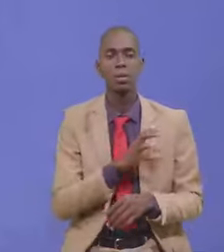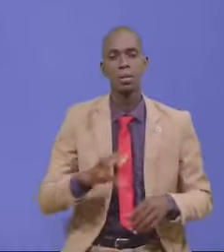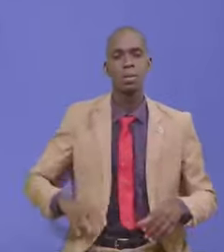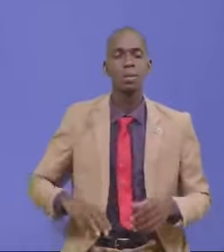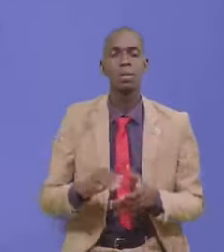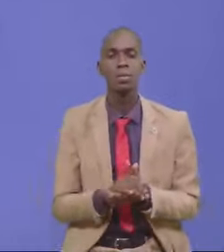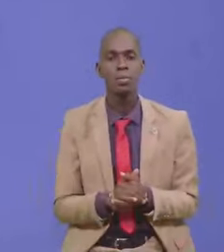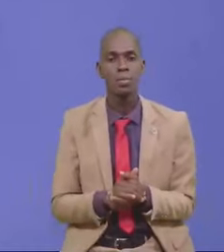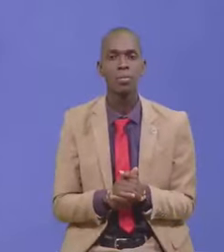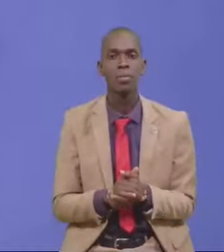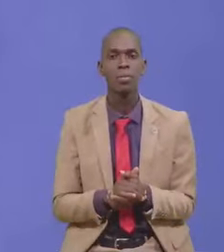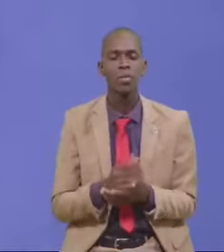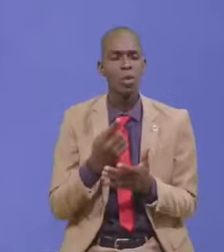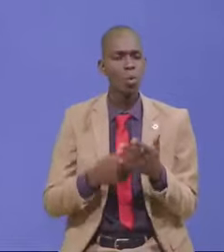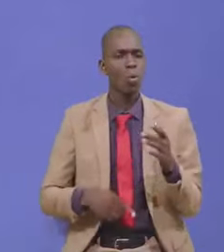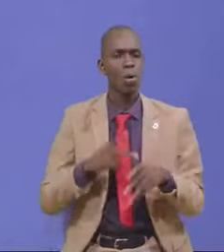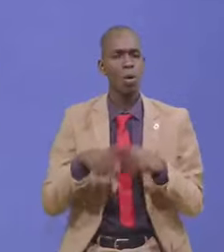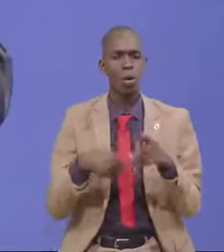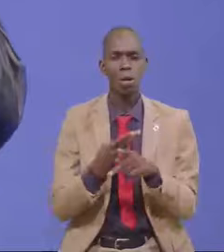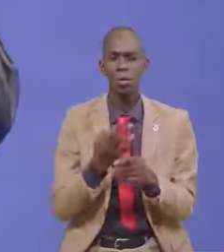Quel type de vérité?